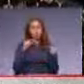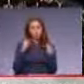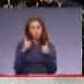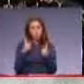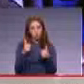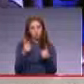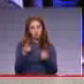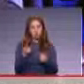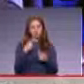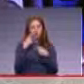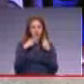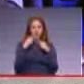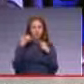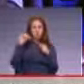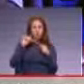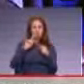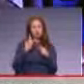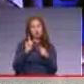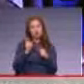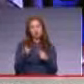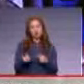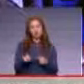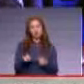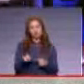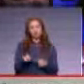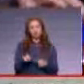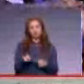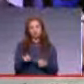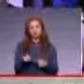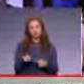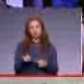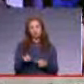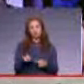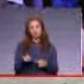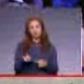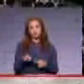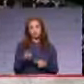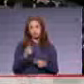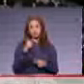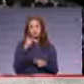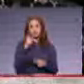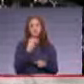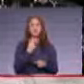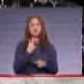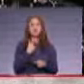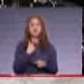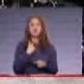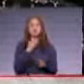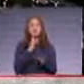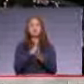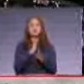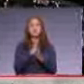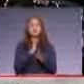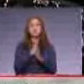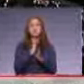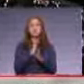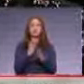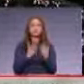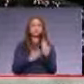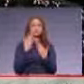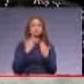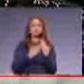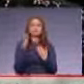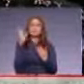فيهاش ألفاظ. إيه اللي عجبك؟ شفتي إيه عجبك مثلا؟ مين ممثلات النهاردة عاجبينك من الجيل الجديد؟ بص يا عمرو، عشان دول كلهم